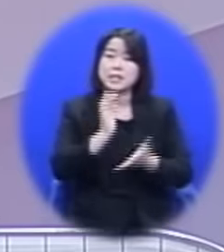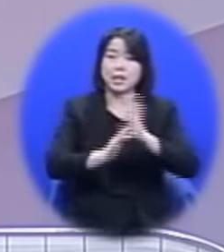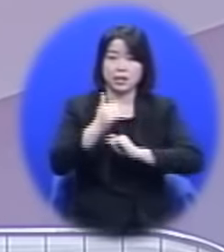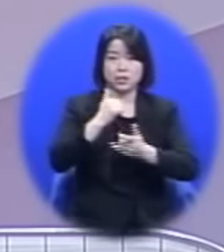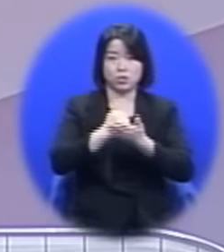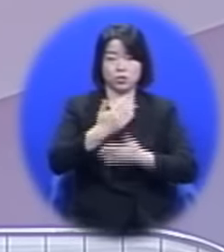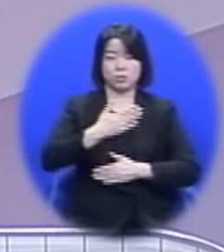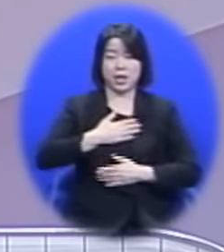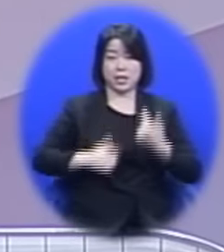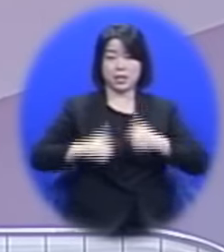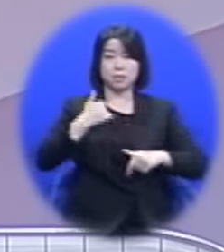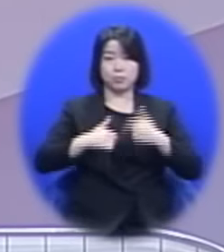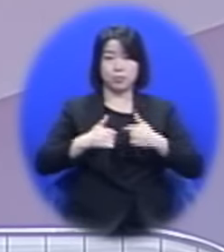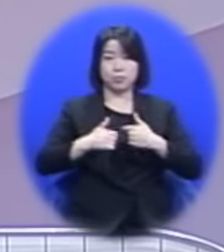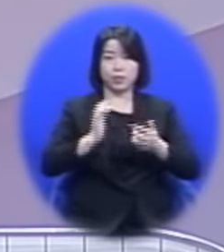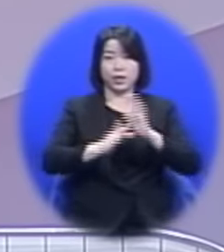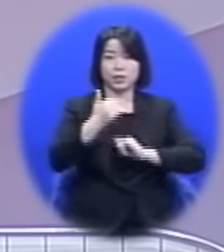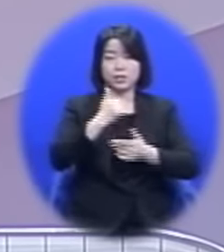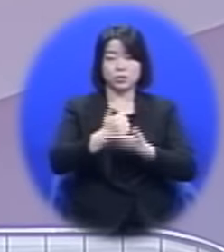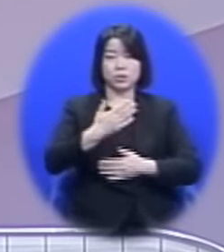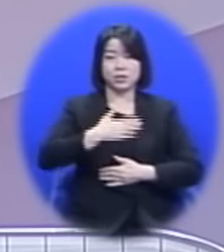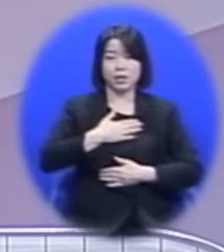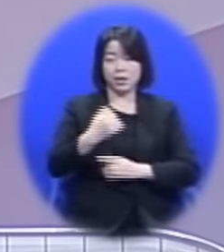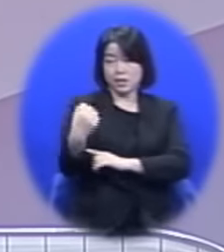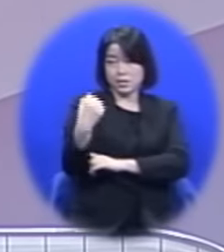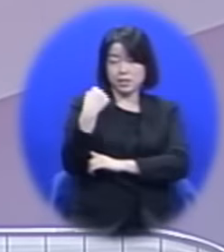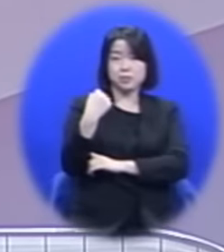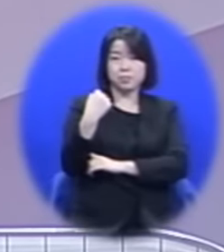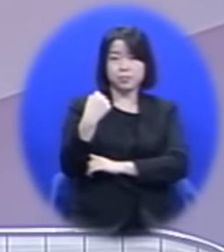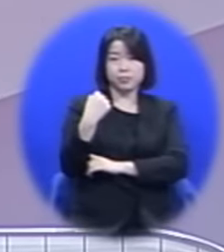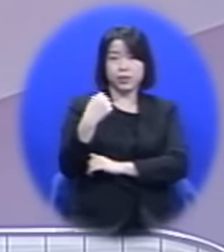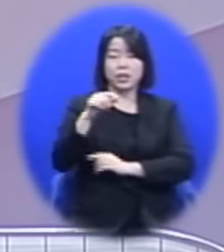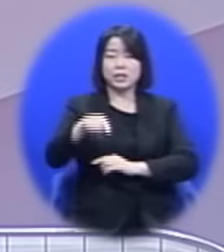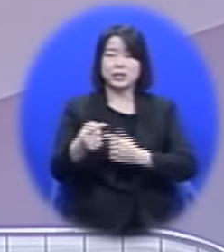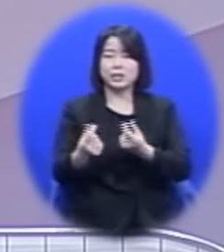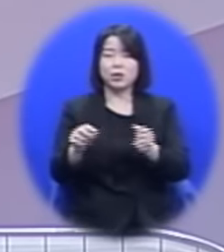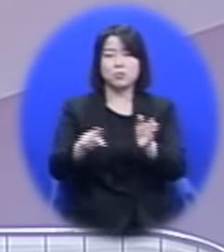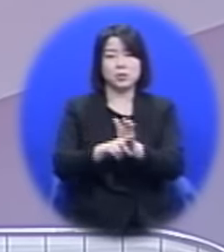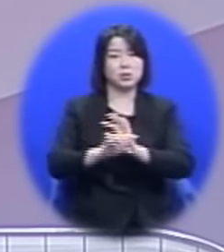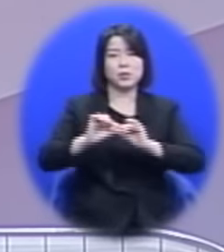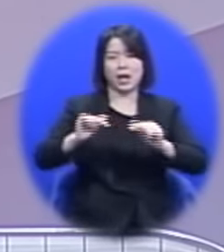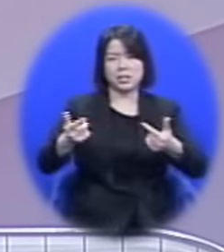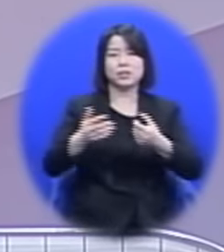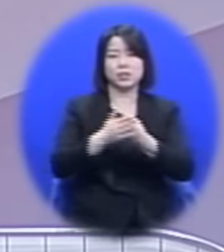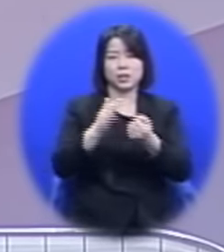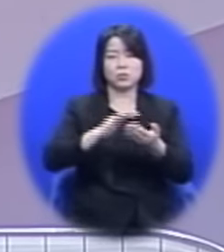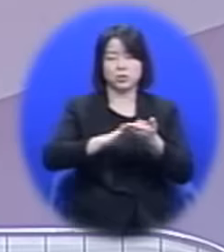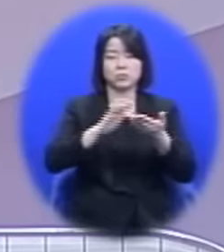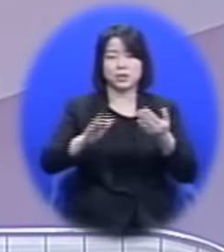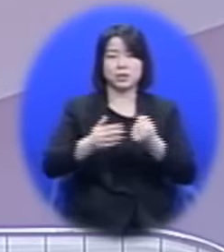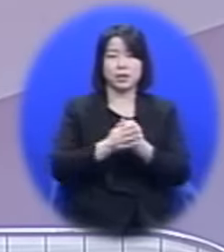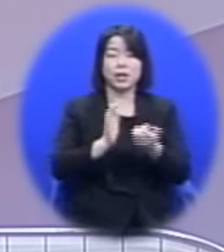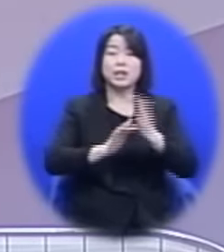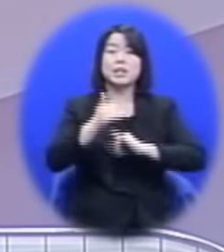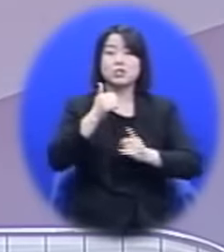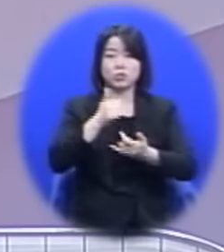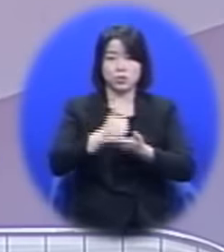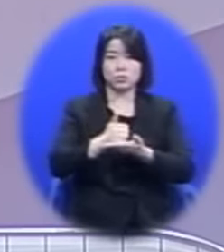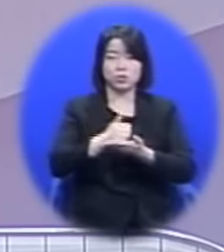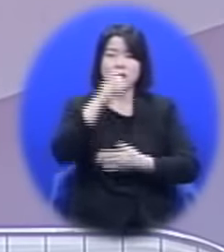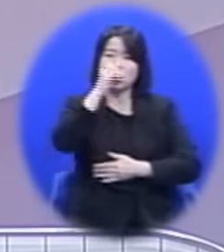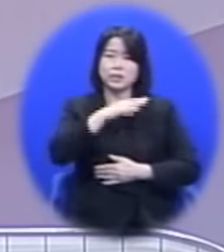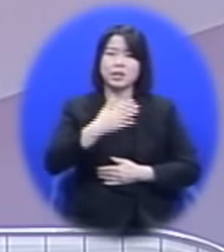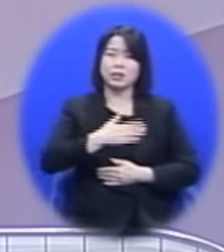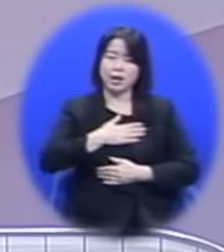나의 기쁨이고 예수님이 나의 힘이고 그런 믿음이 아니었기 때문입니다. 예수님은 그저